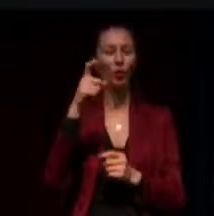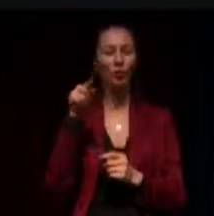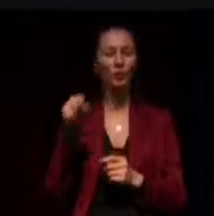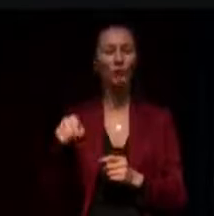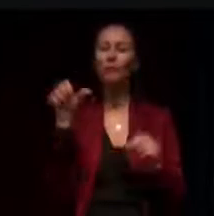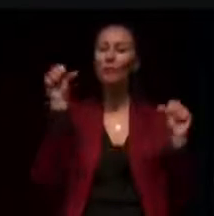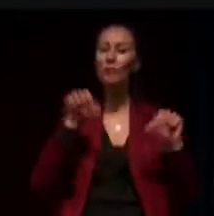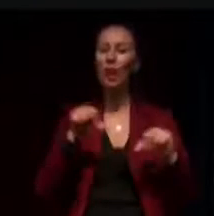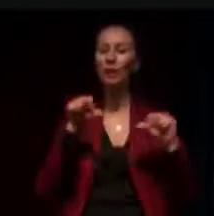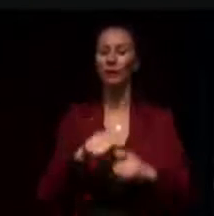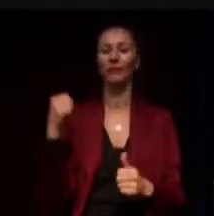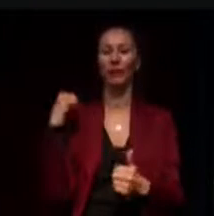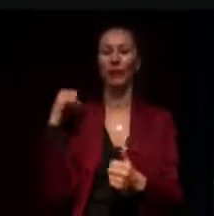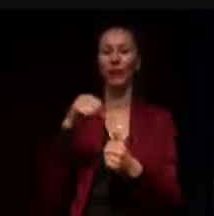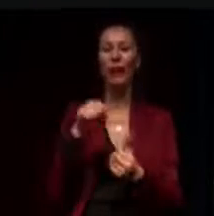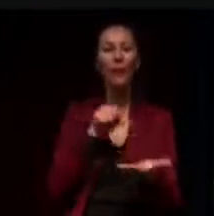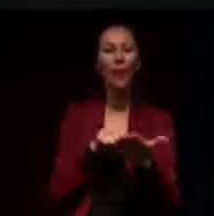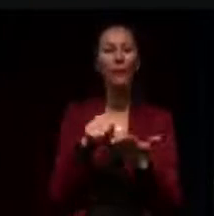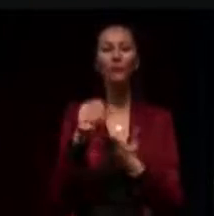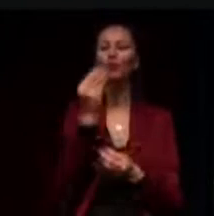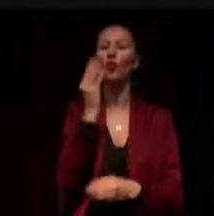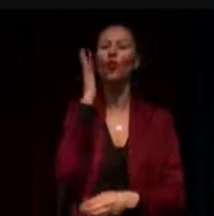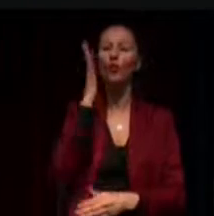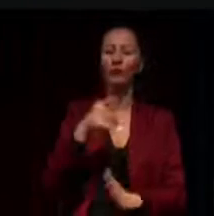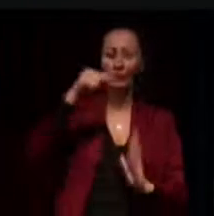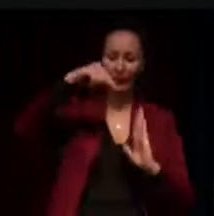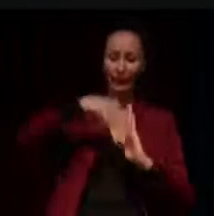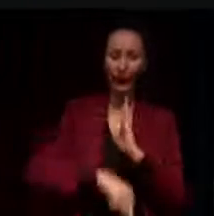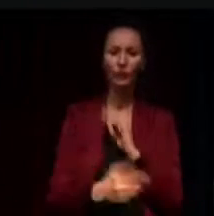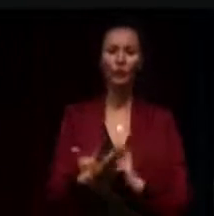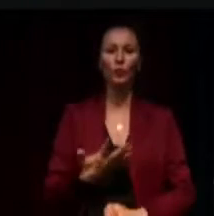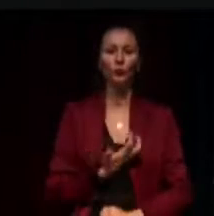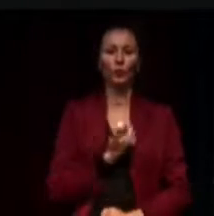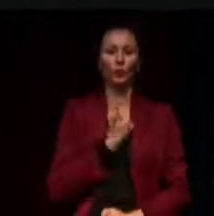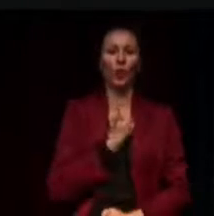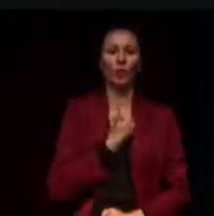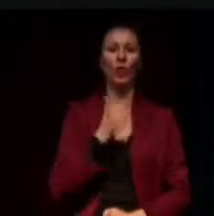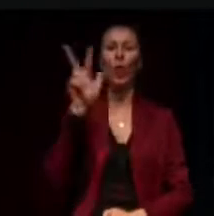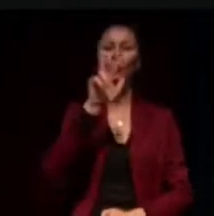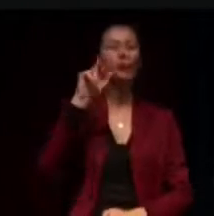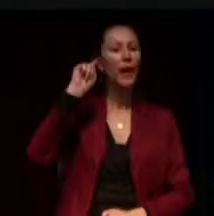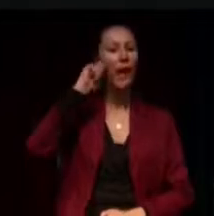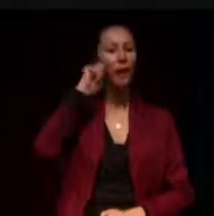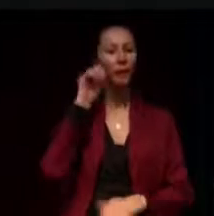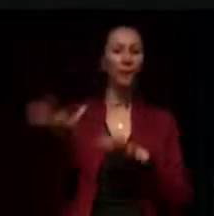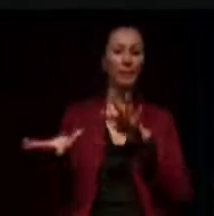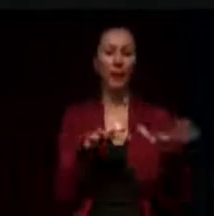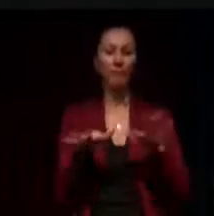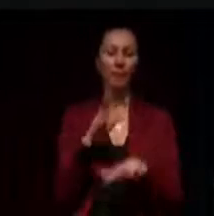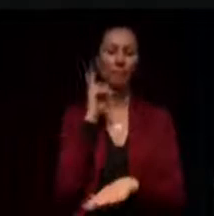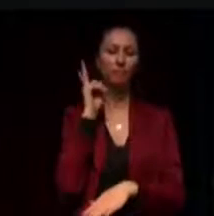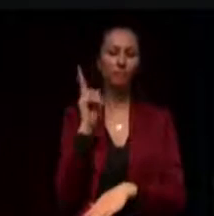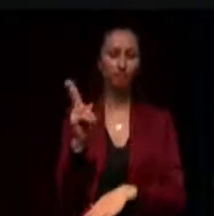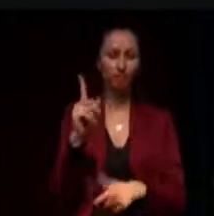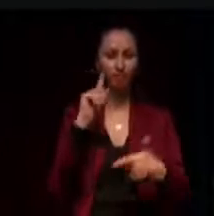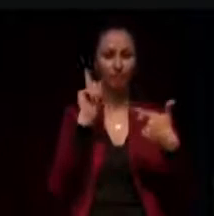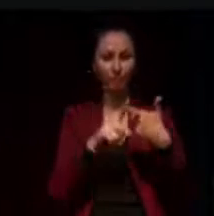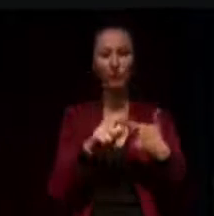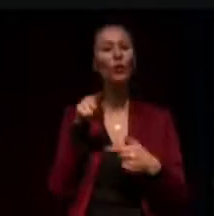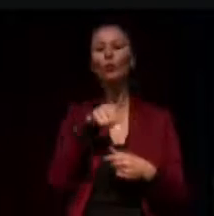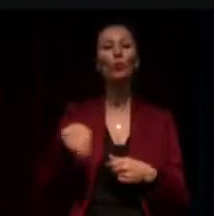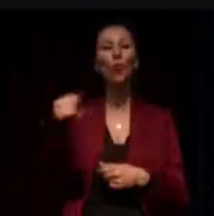ve maalesef yine hepimizi çok fazla derinden üzen 30 Ekim'deki deprem hadisesi ve